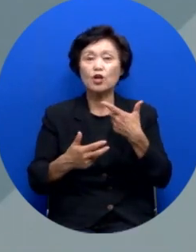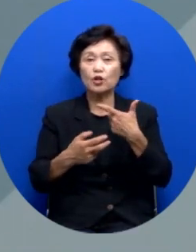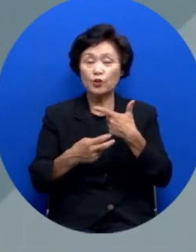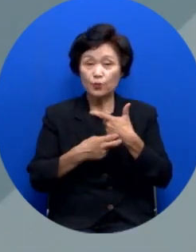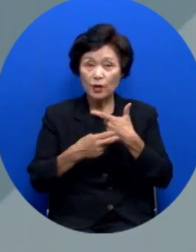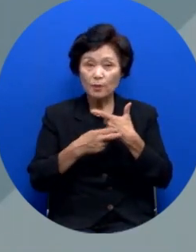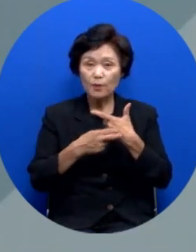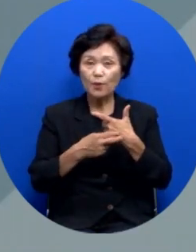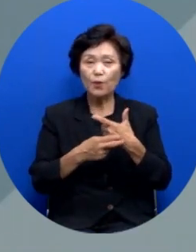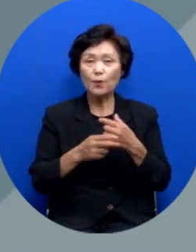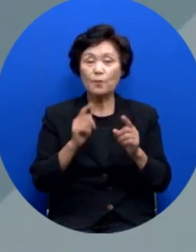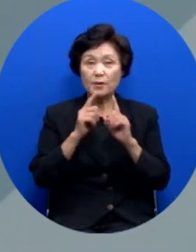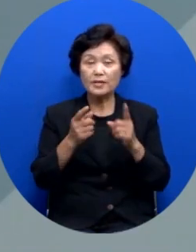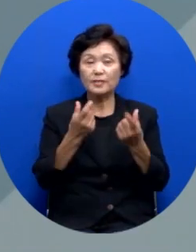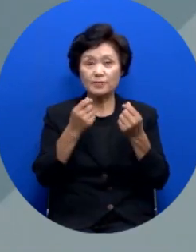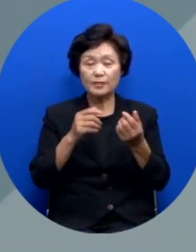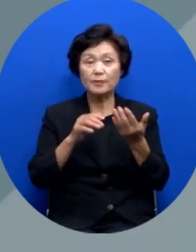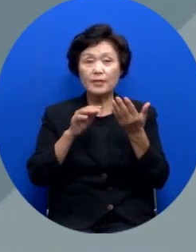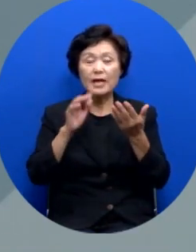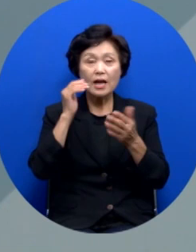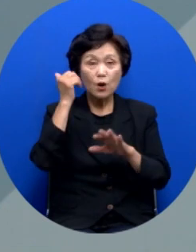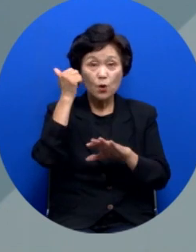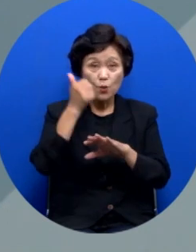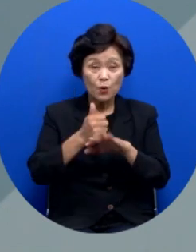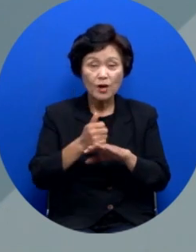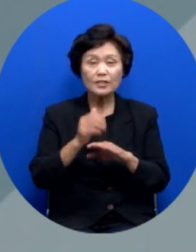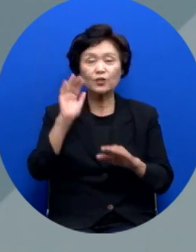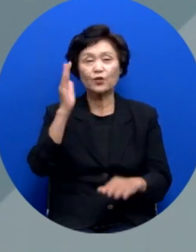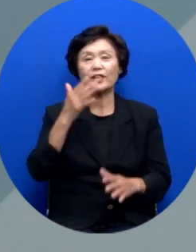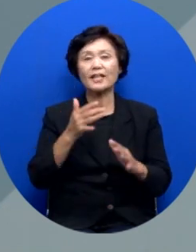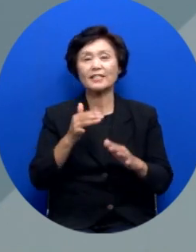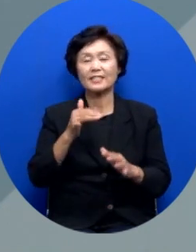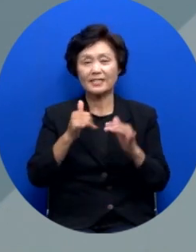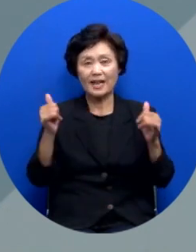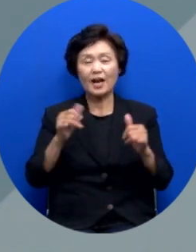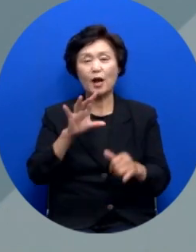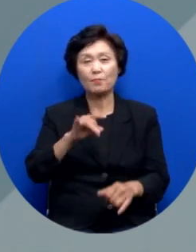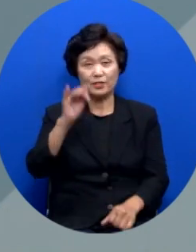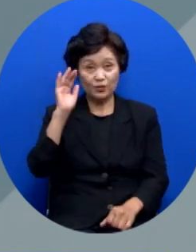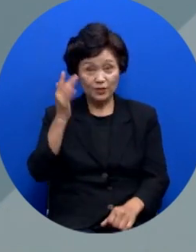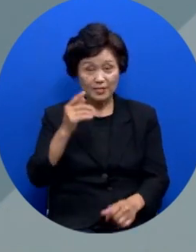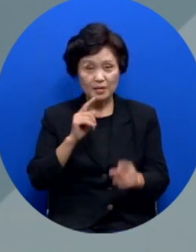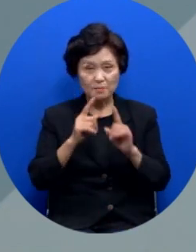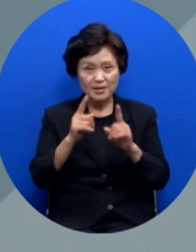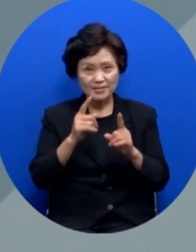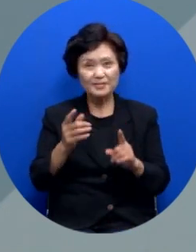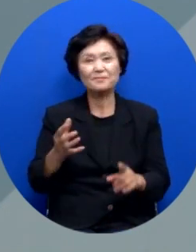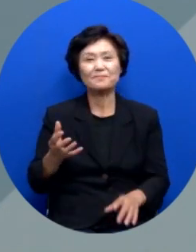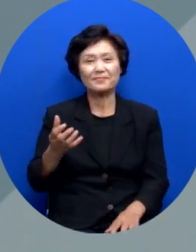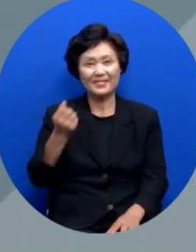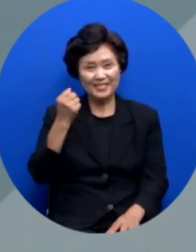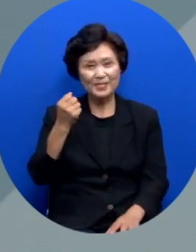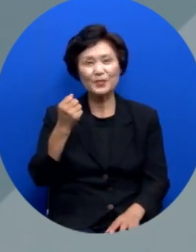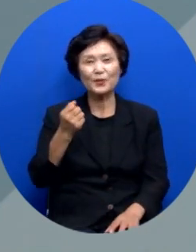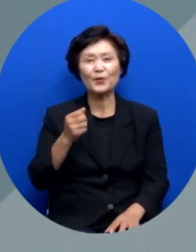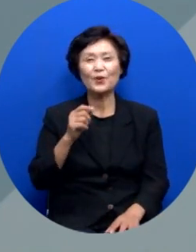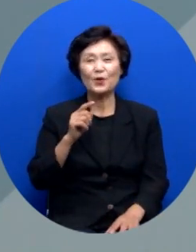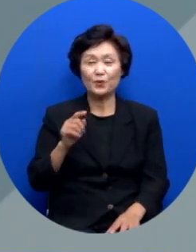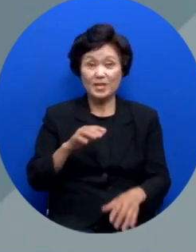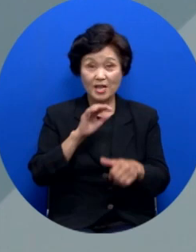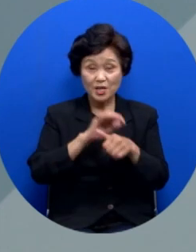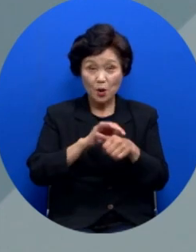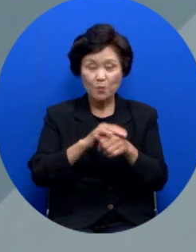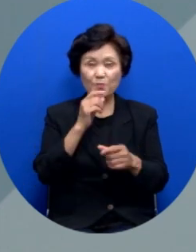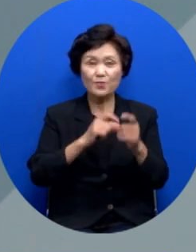말씀처럼 나중된 자가 먼저 된다라는 어떤 그 말씀의 말씀의 예시로 경북이